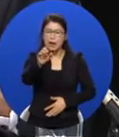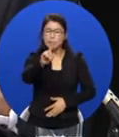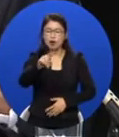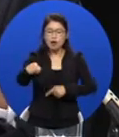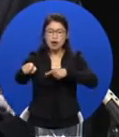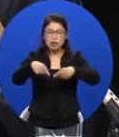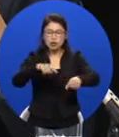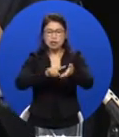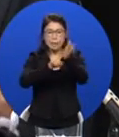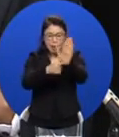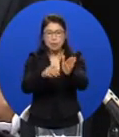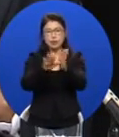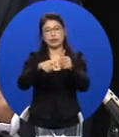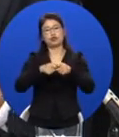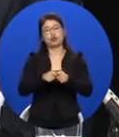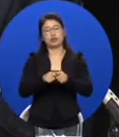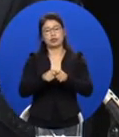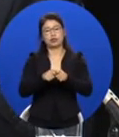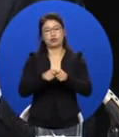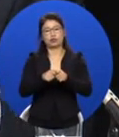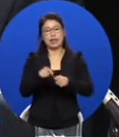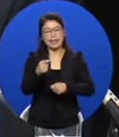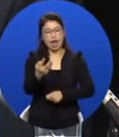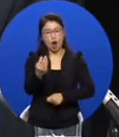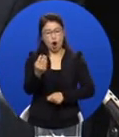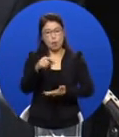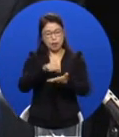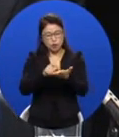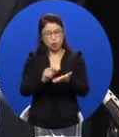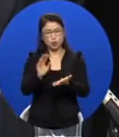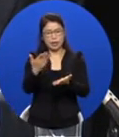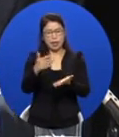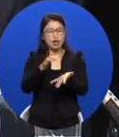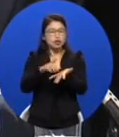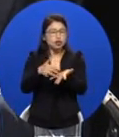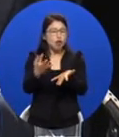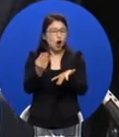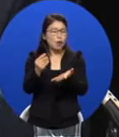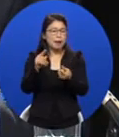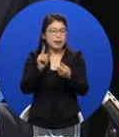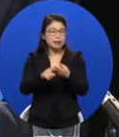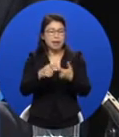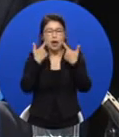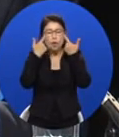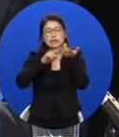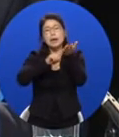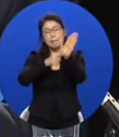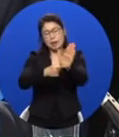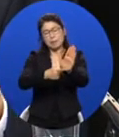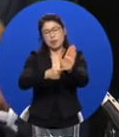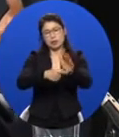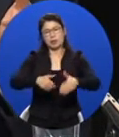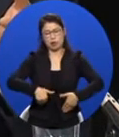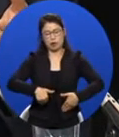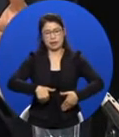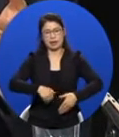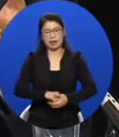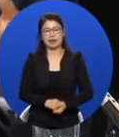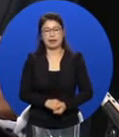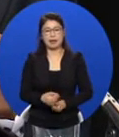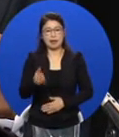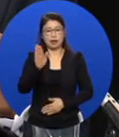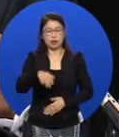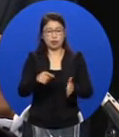할 때는 구체적으로 이게 어느 만큼 되니 어느 만큼 수치를 올리겠다라고 얘기를 하는 거잖아요. 예, 아, 좋은 말씀 잘 하셨습니다.